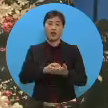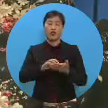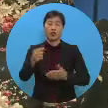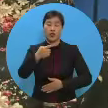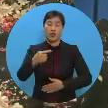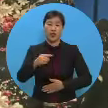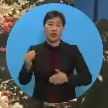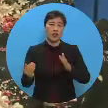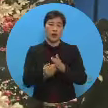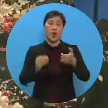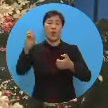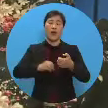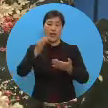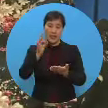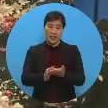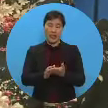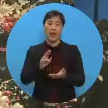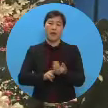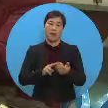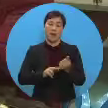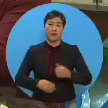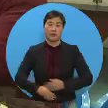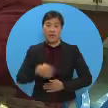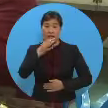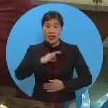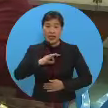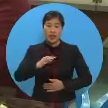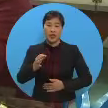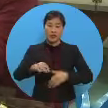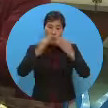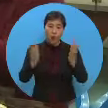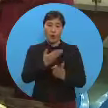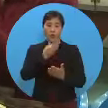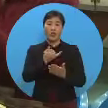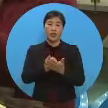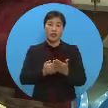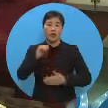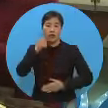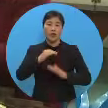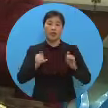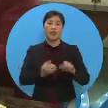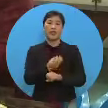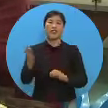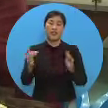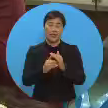최대 50% 싼 가격에 판매했습니다. 수익금은 모두 복지시설과 어려운 이웃에게